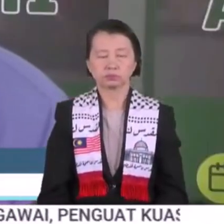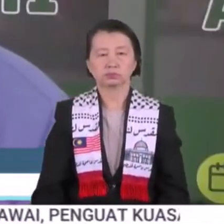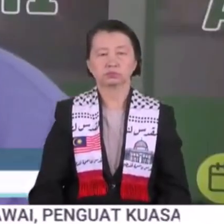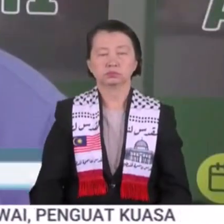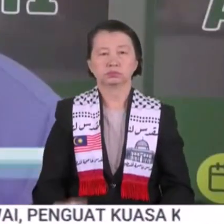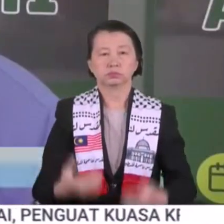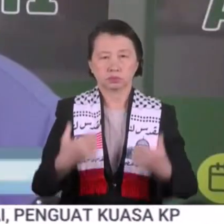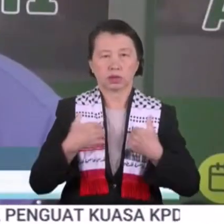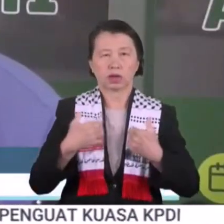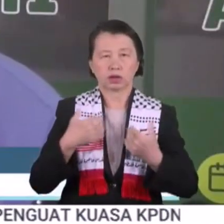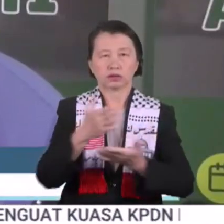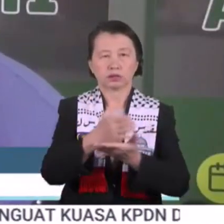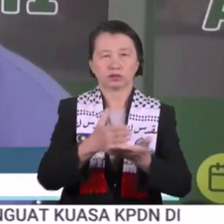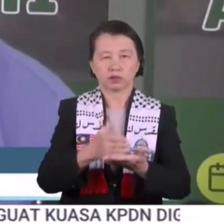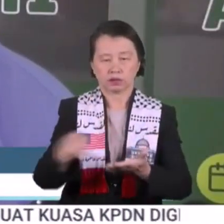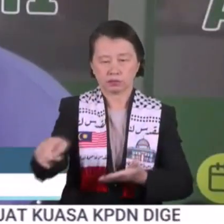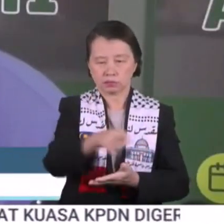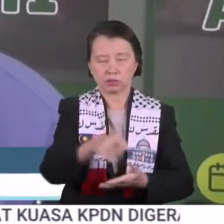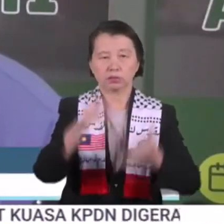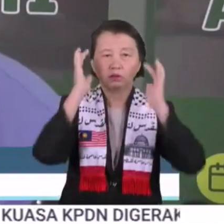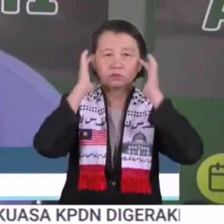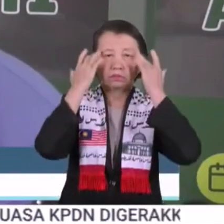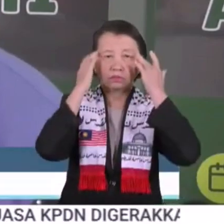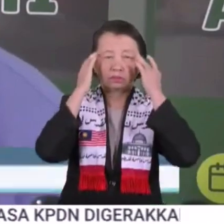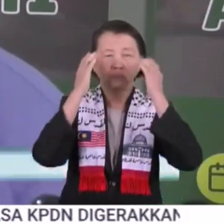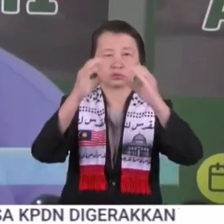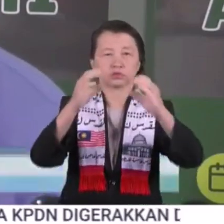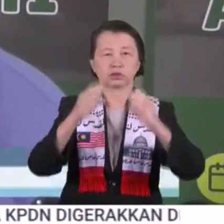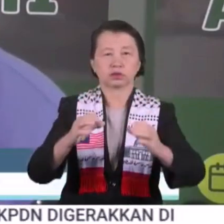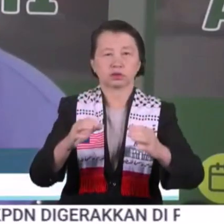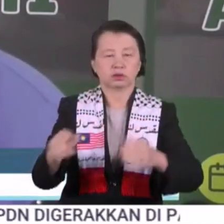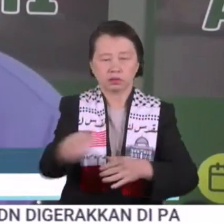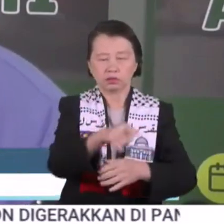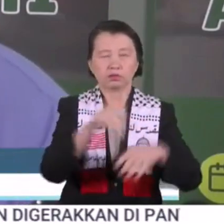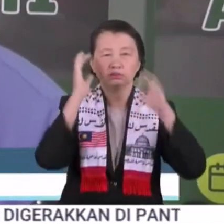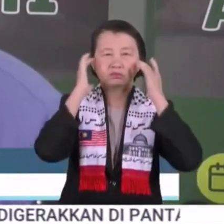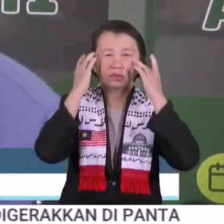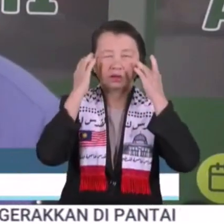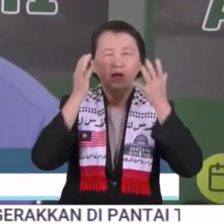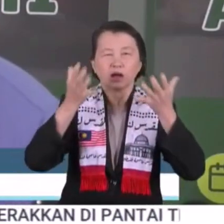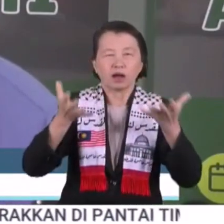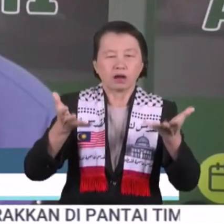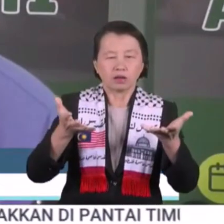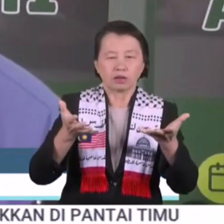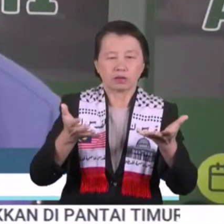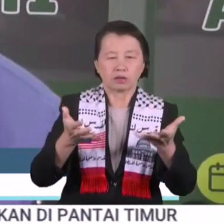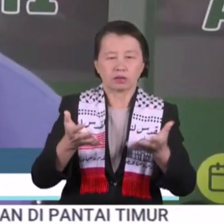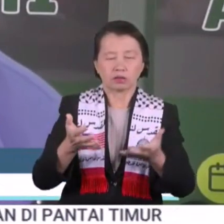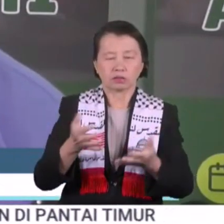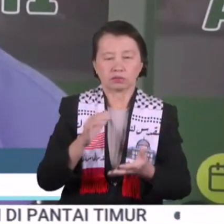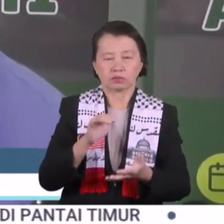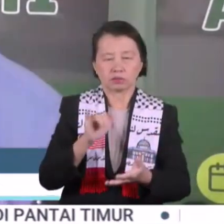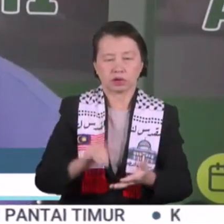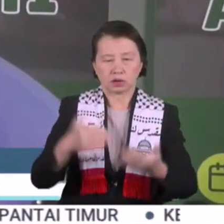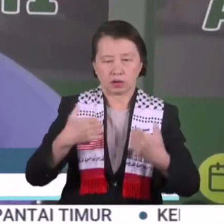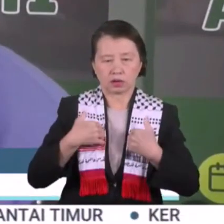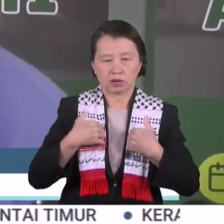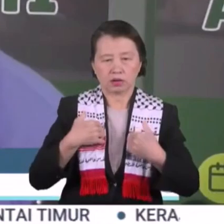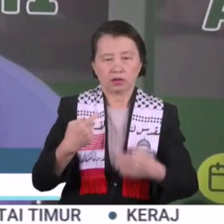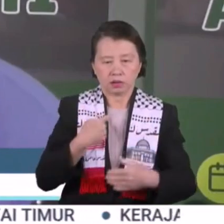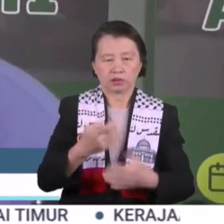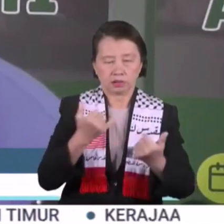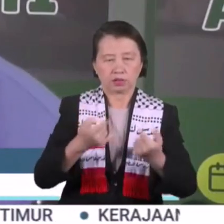Ada setengah daripada mereka yang tak tahu cara. Dia tak tahu apakah detail kriteria yang ada. Jadi dalam libat urus